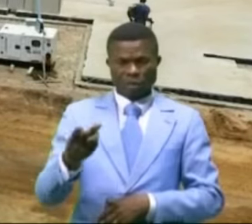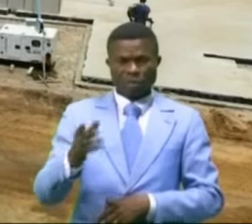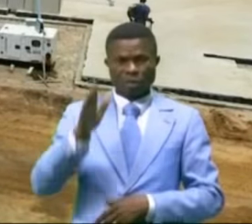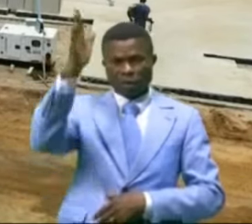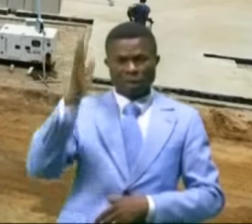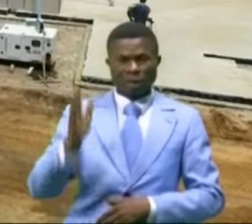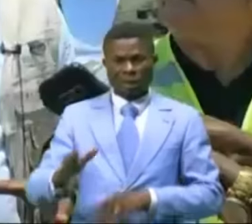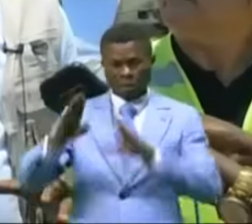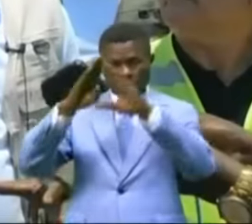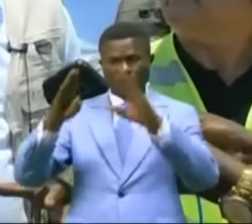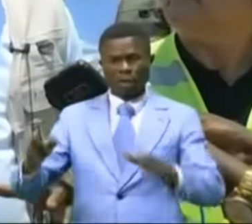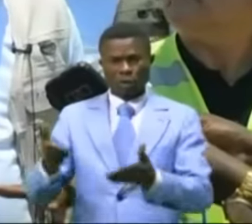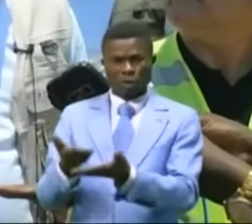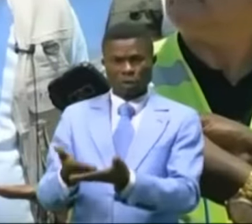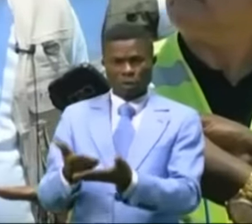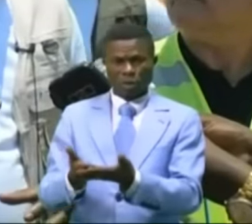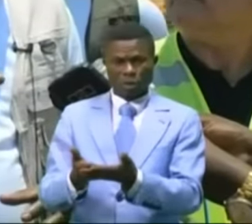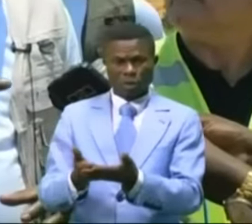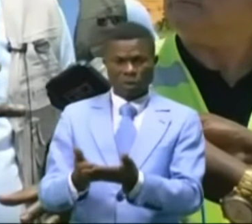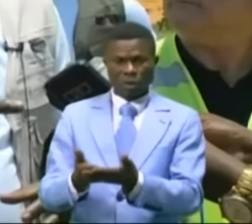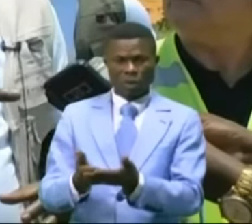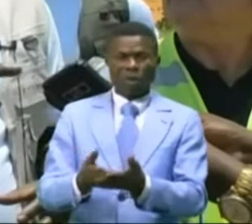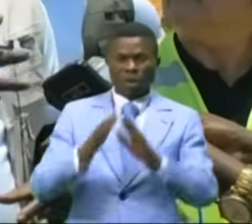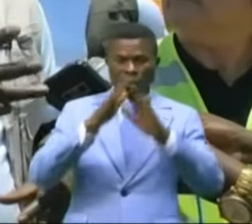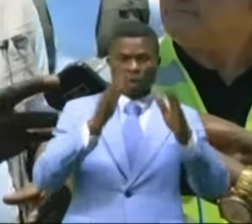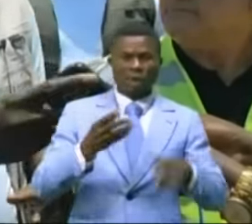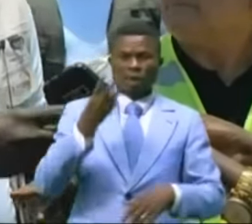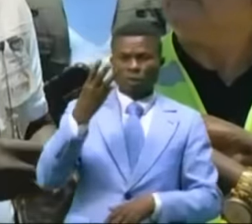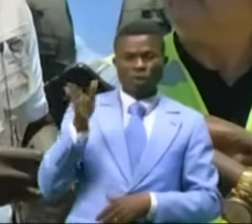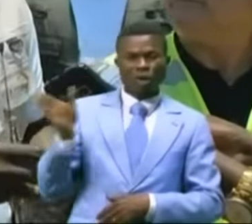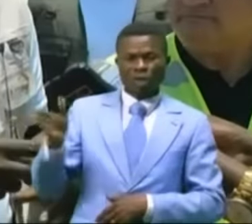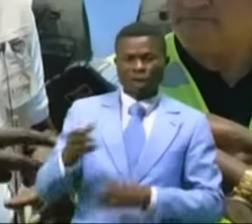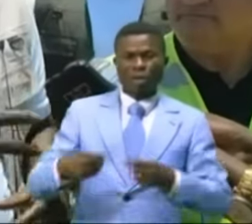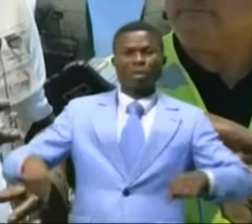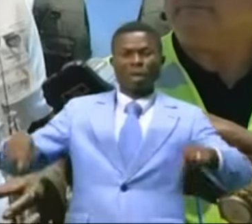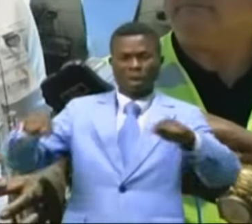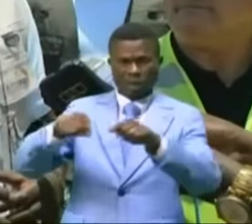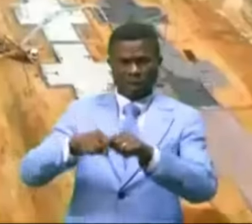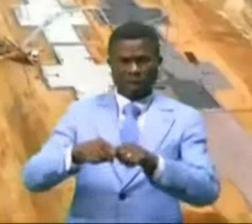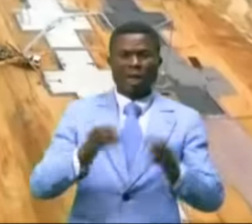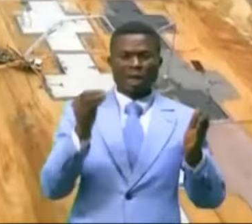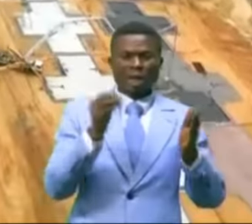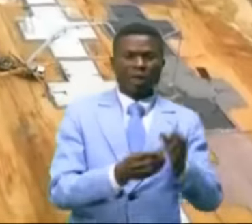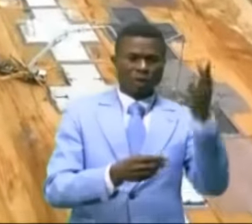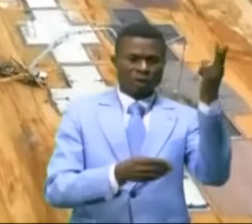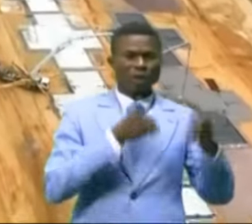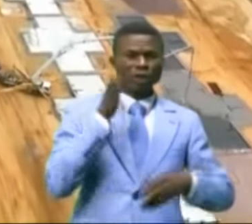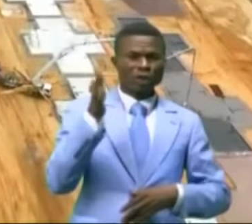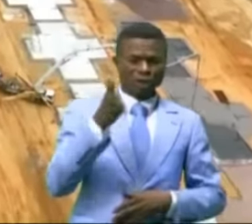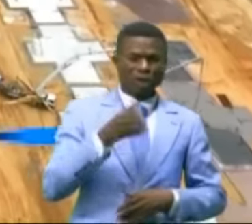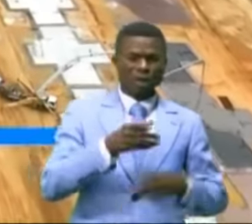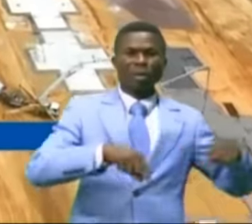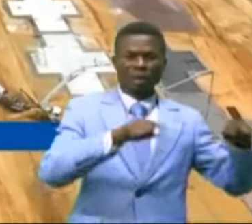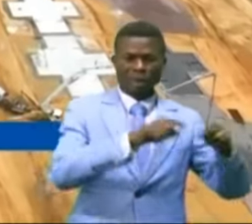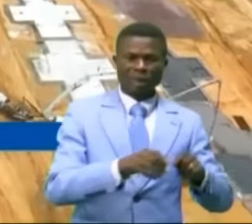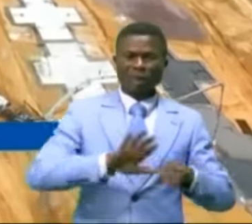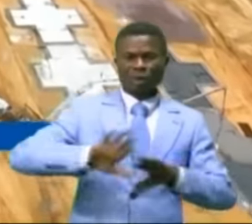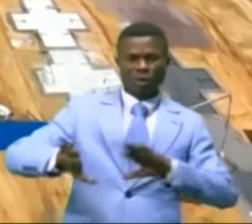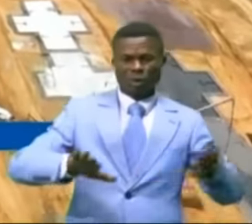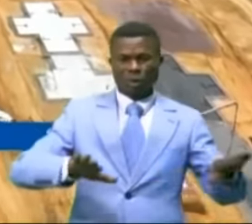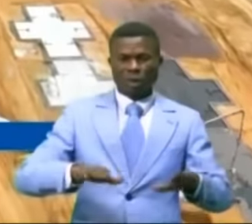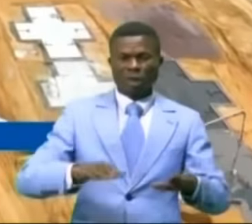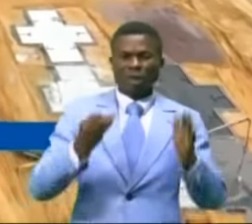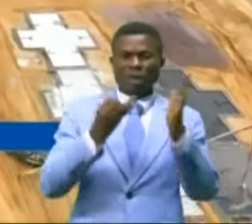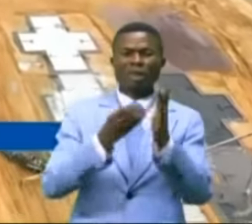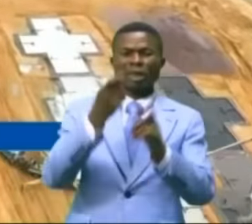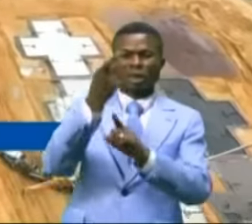500 logements. Il y a les types de trois chambres salon et dépendants et type de chambres salon. La durée de travaux est de 7